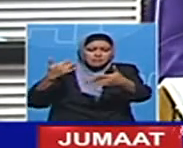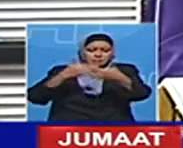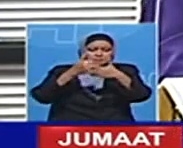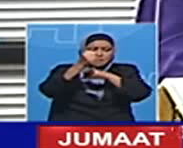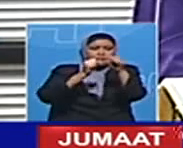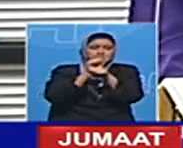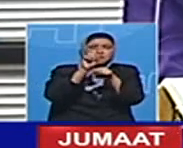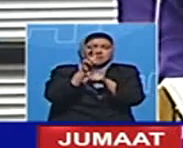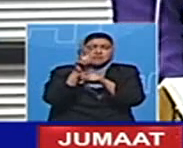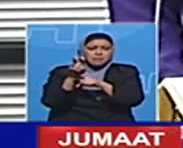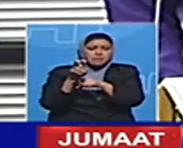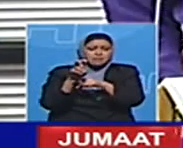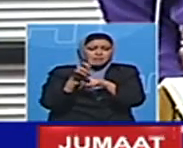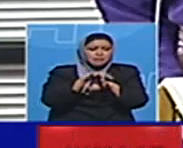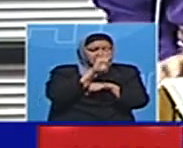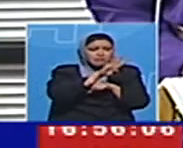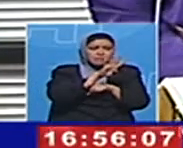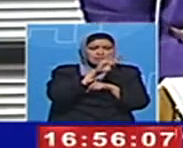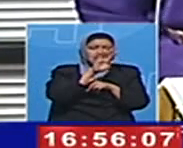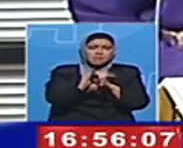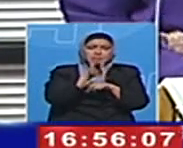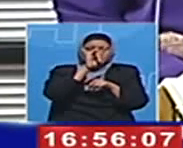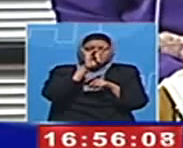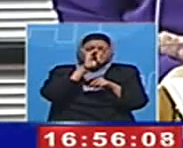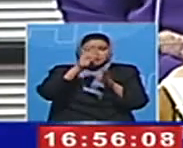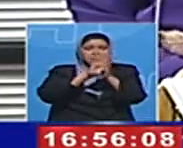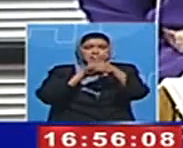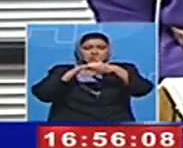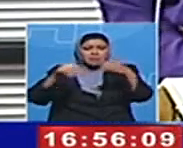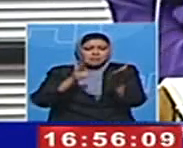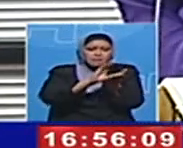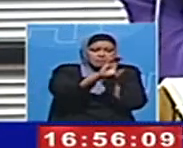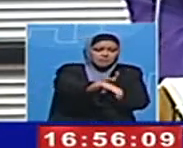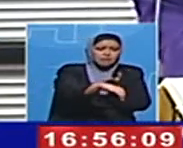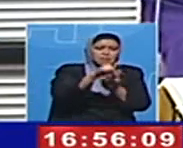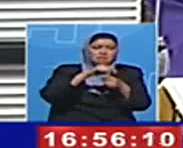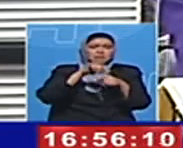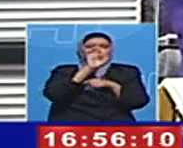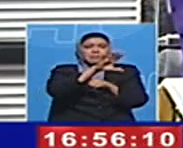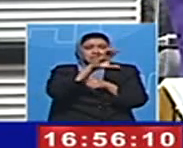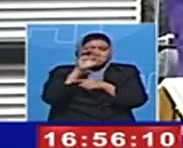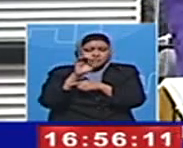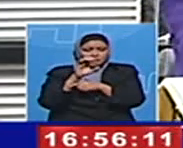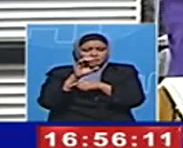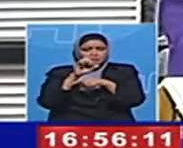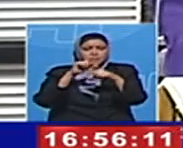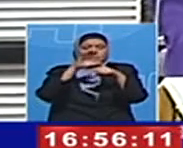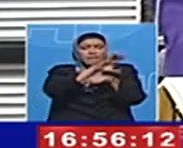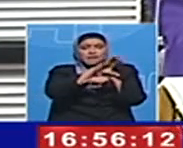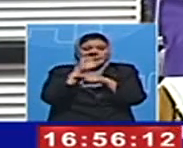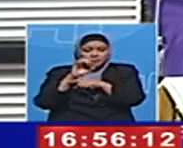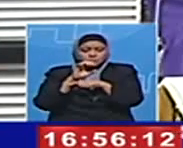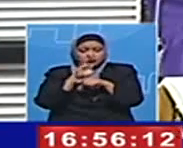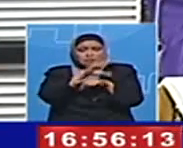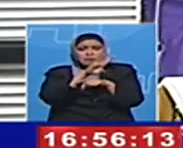r4.8 bilion diperuntukkan kepada 545 institusi tvet di bawah bajet ini